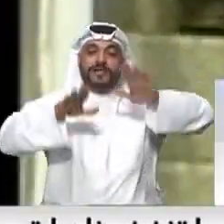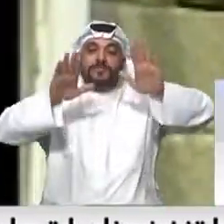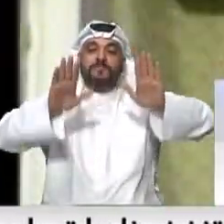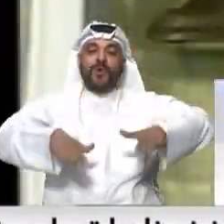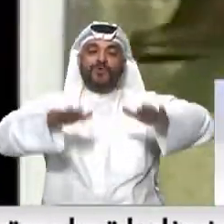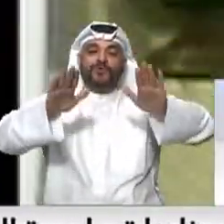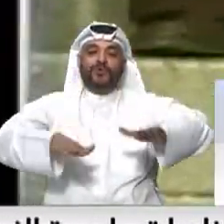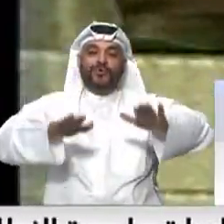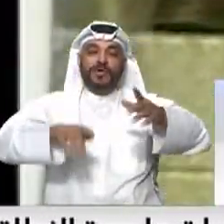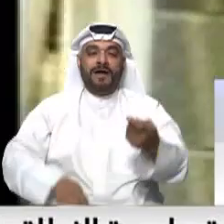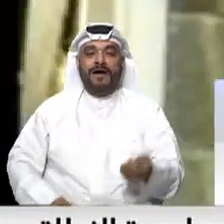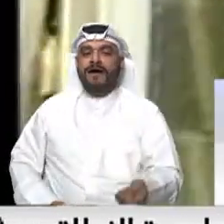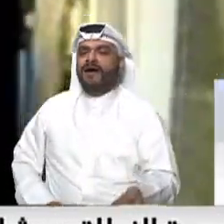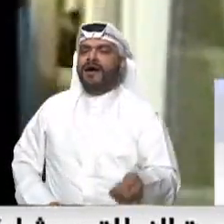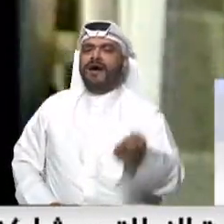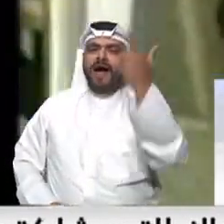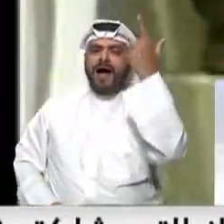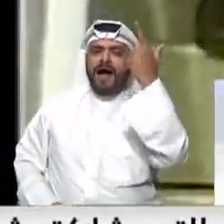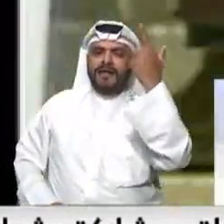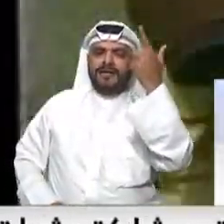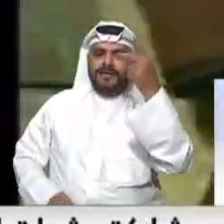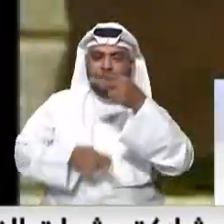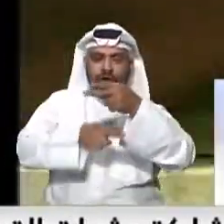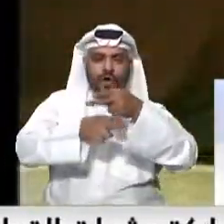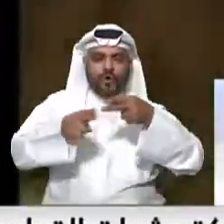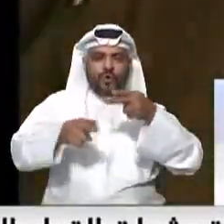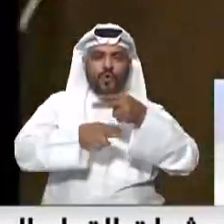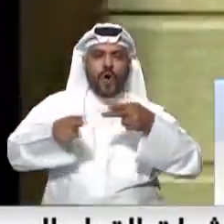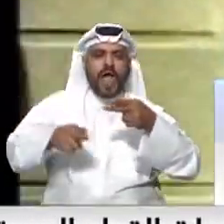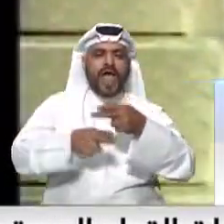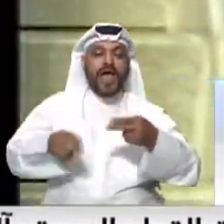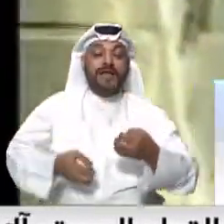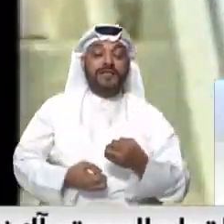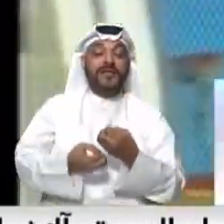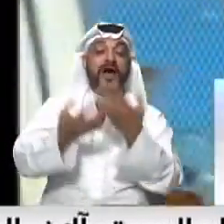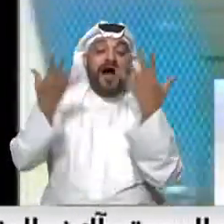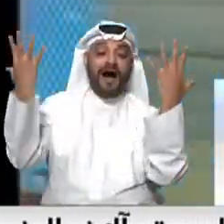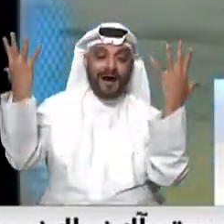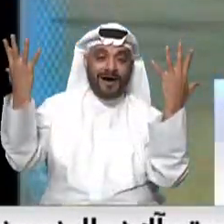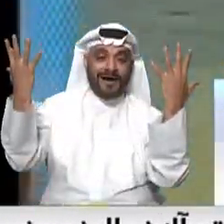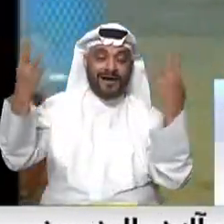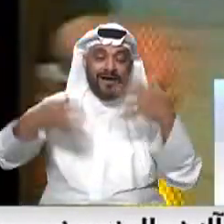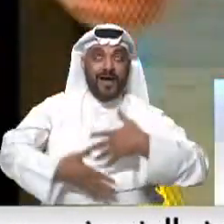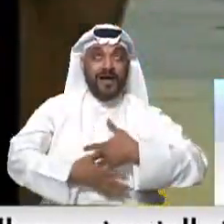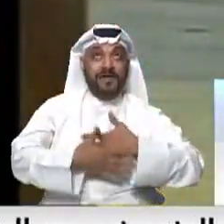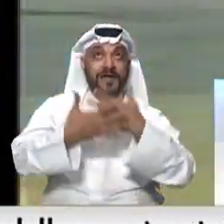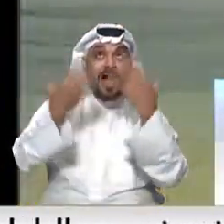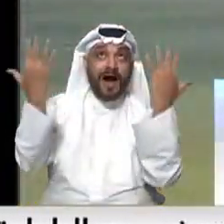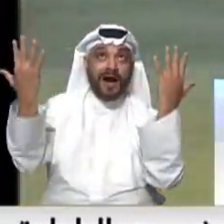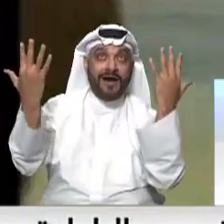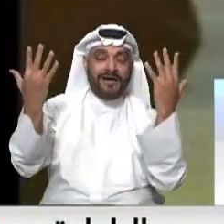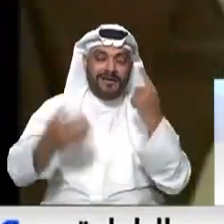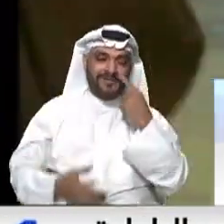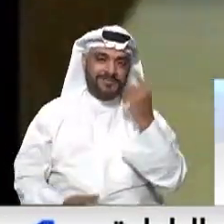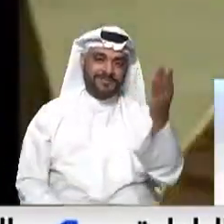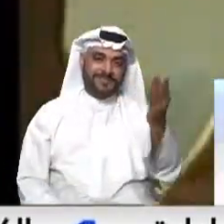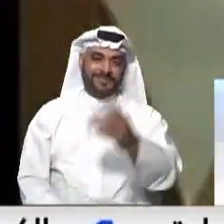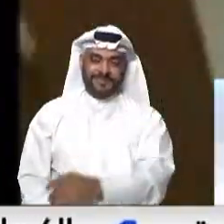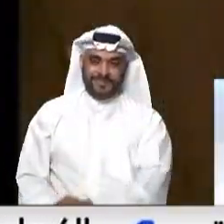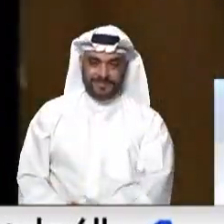أجل أن يبقى وطن النهار شامخا أبيا وتكون دولة الكويت منارة